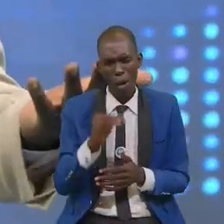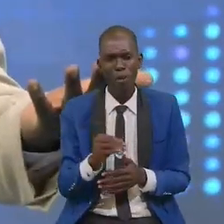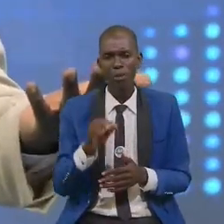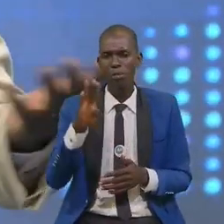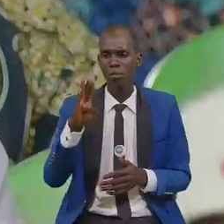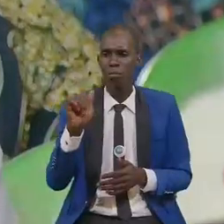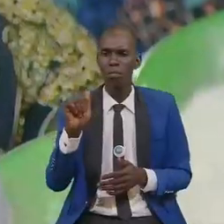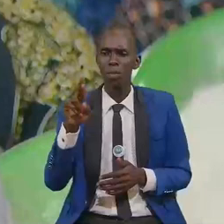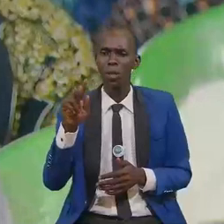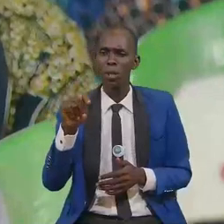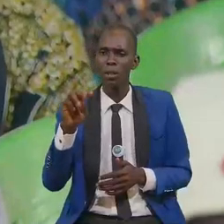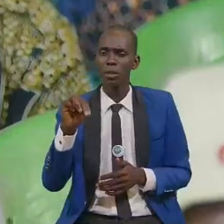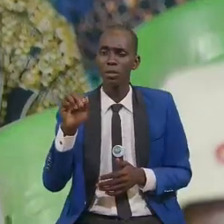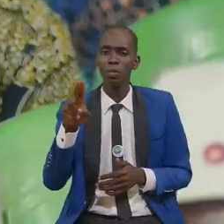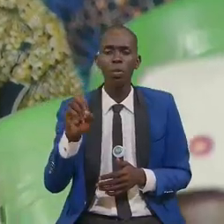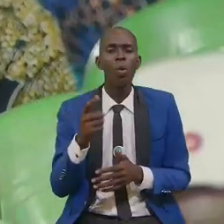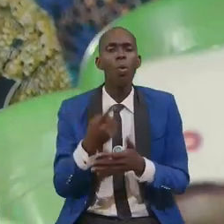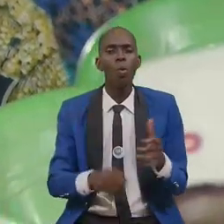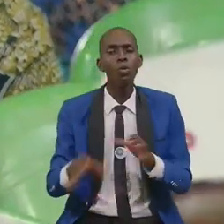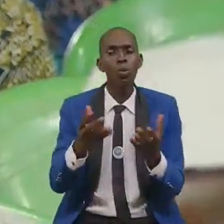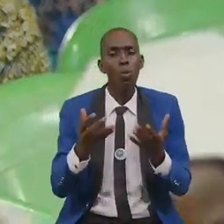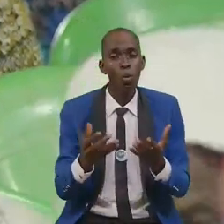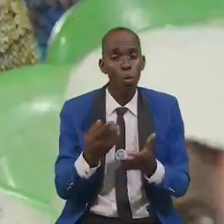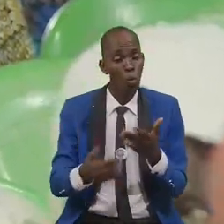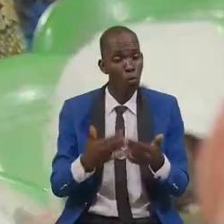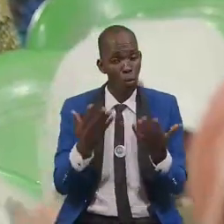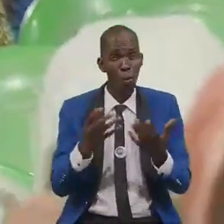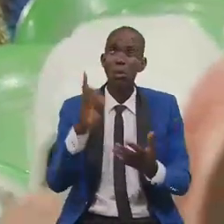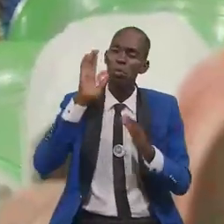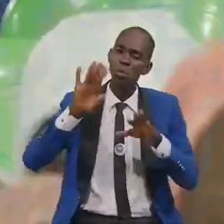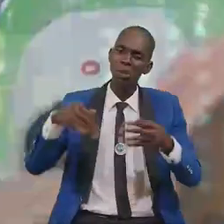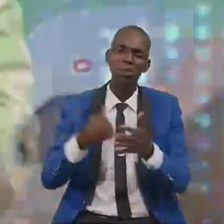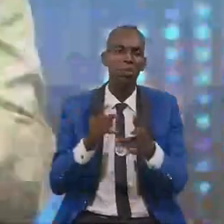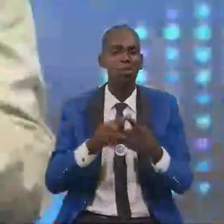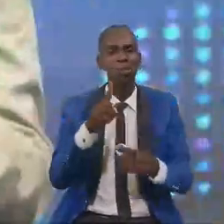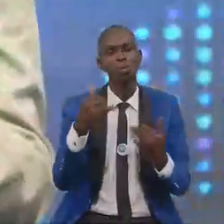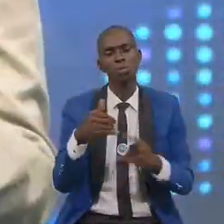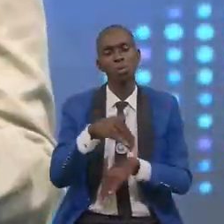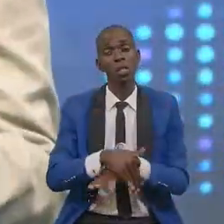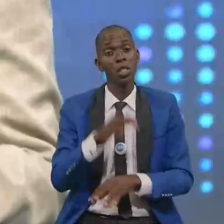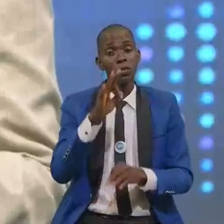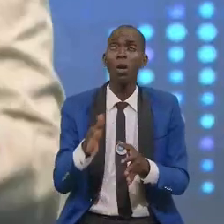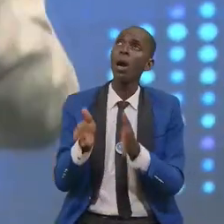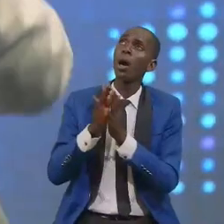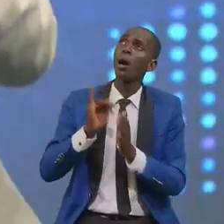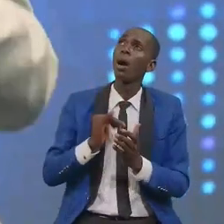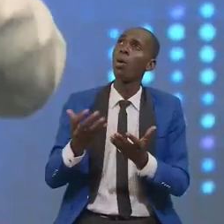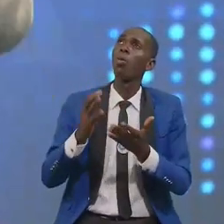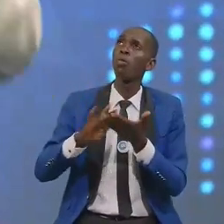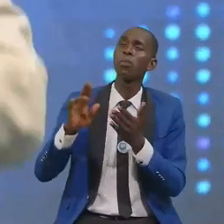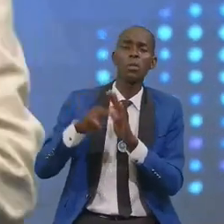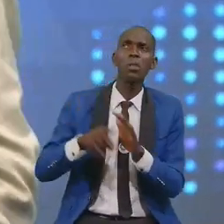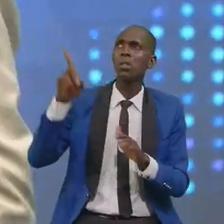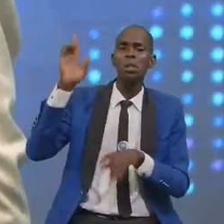qu'il va te donner ce soir si tu dis je veux le pardon il va pas dit non parce que